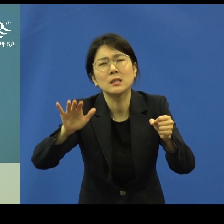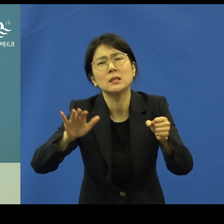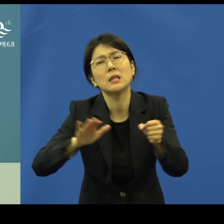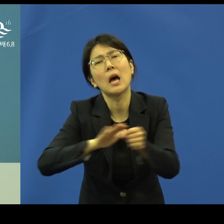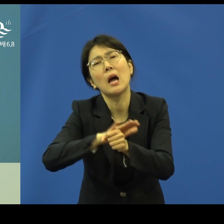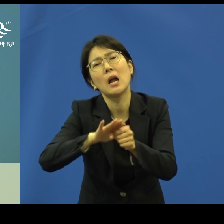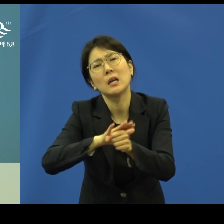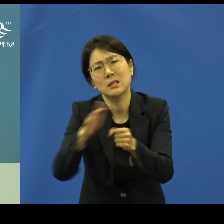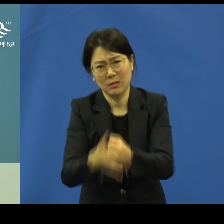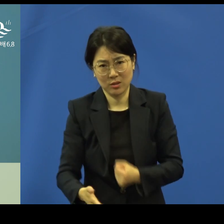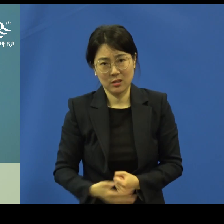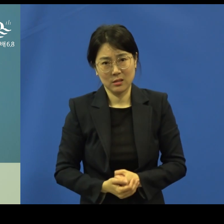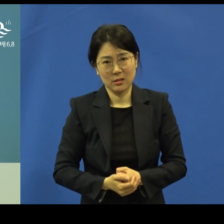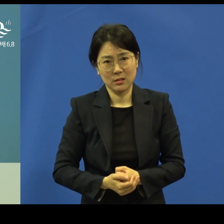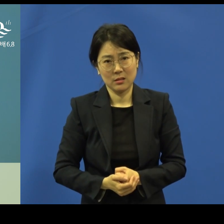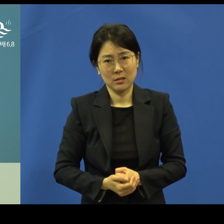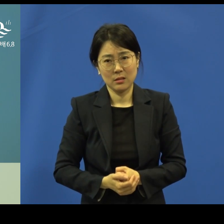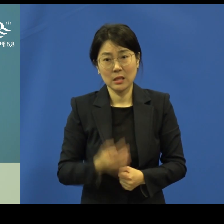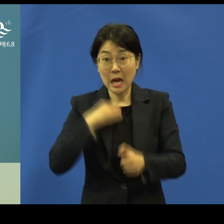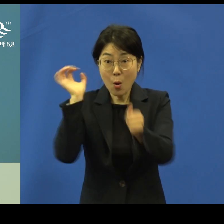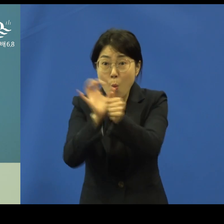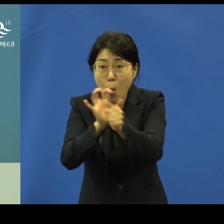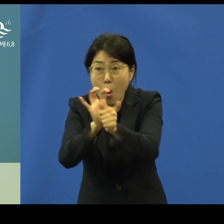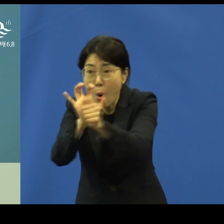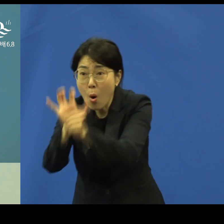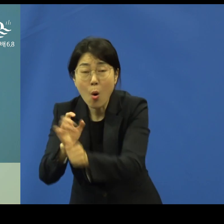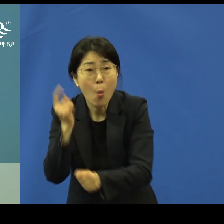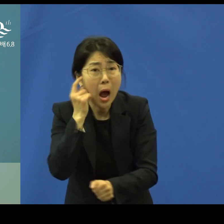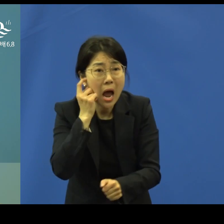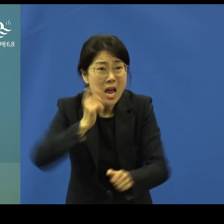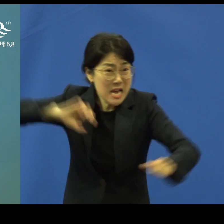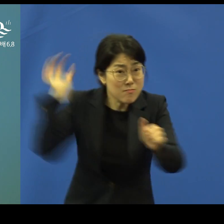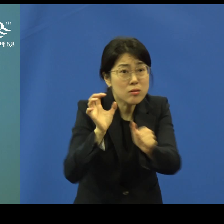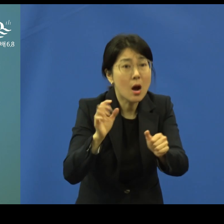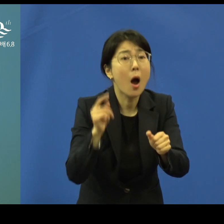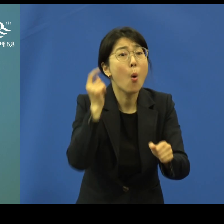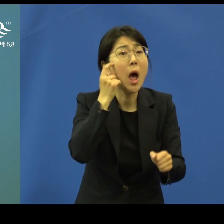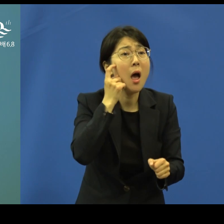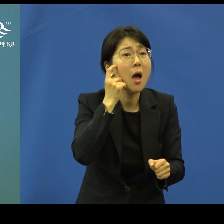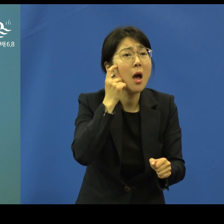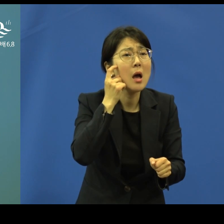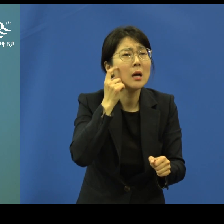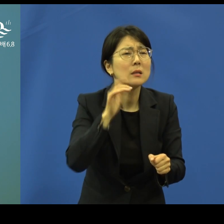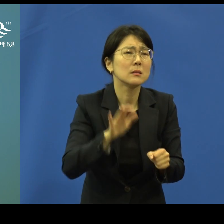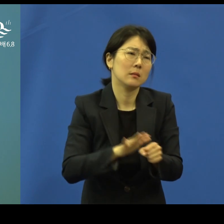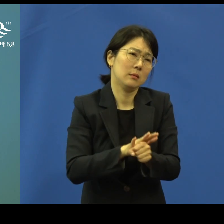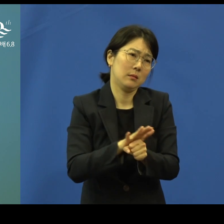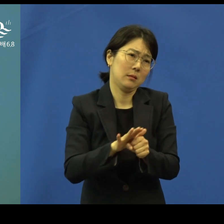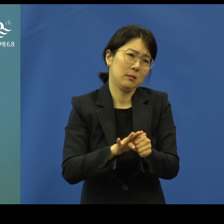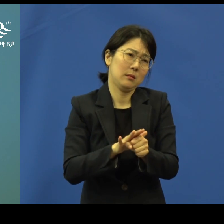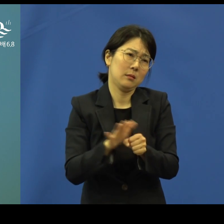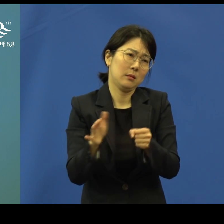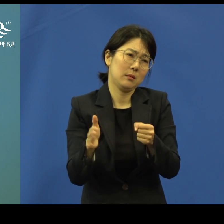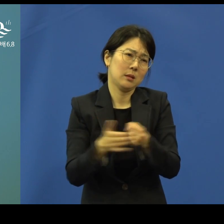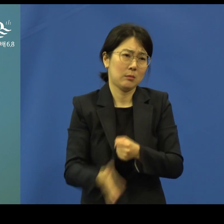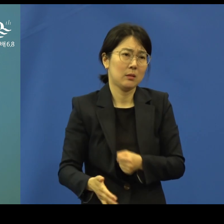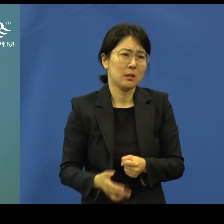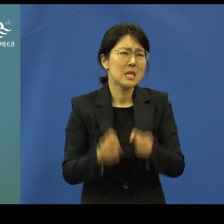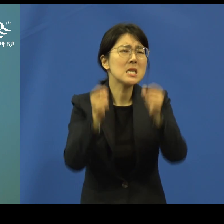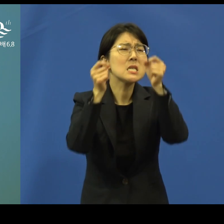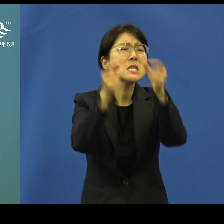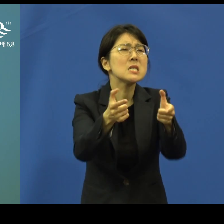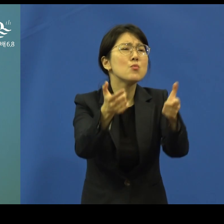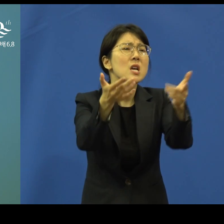회개하라. 책망과 징계, 또 회개를 촉구하는 거, 이거 다 하나님께서 기회를 주시는